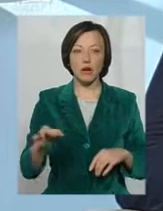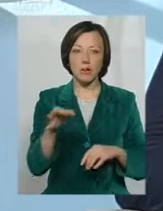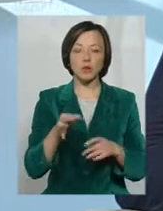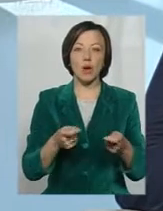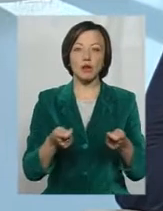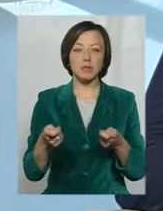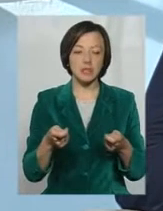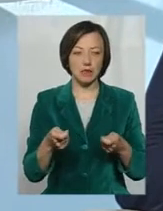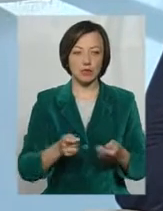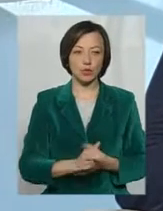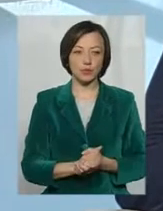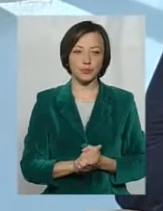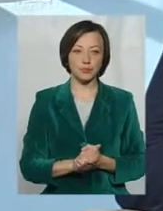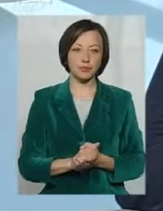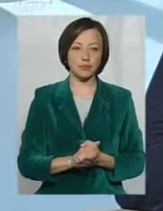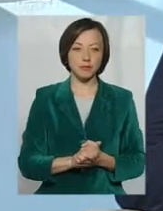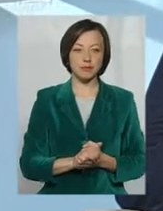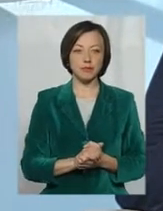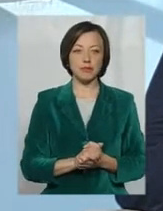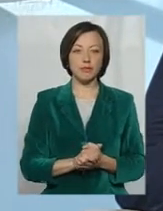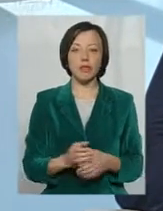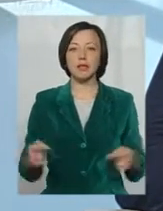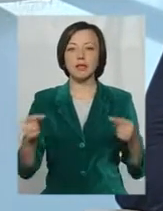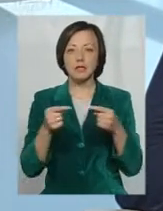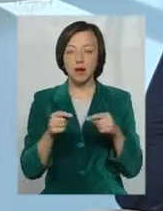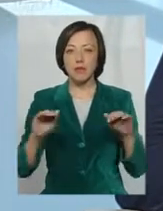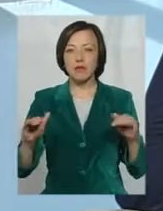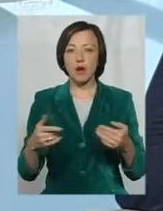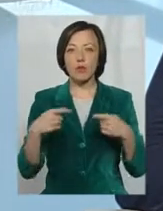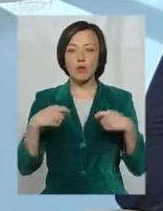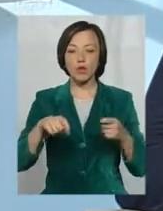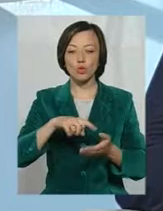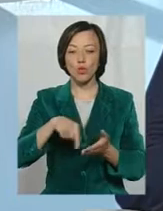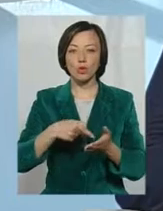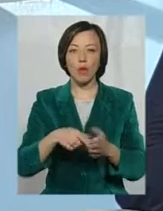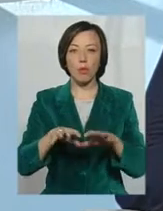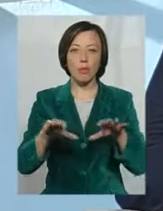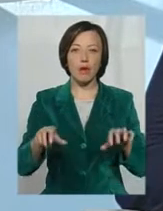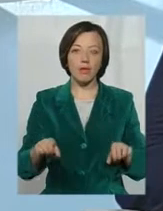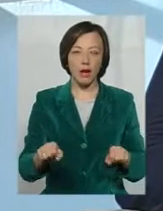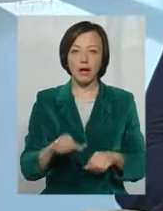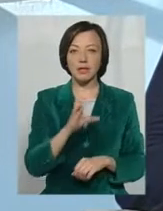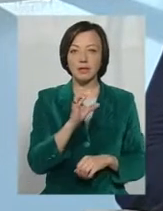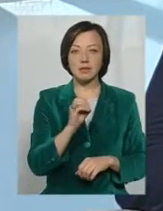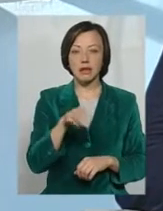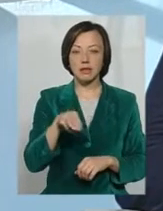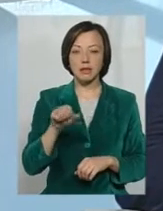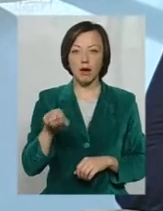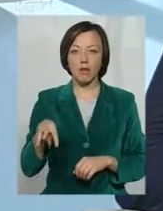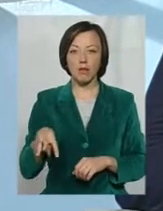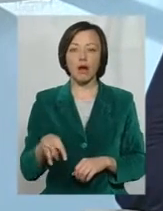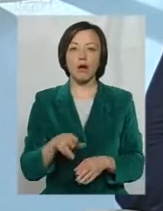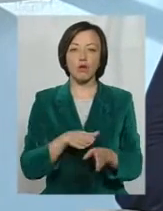державною адміністрацією, саме в рамках продажу комунального майна. СЕТАМ, розпочавши свою